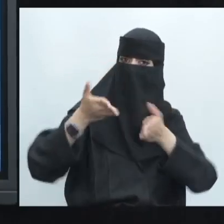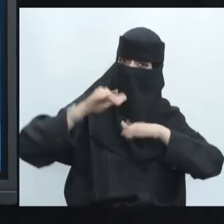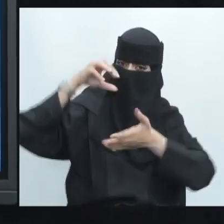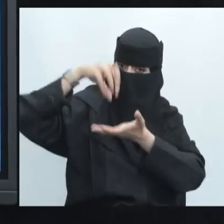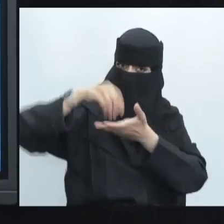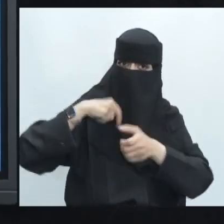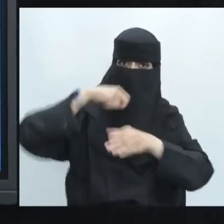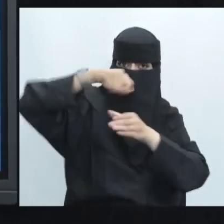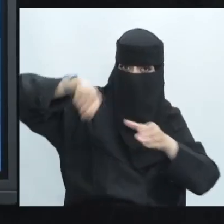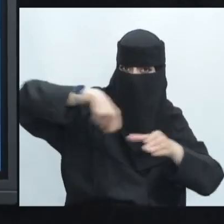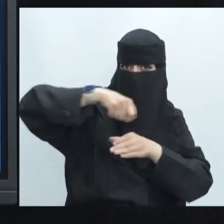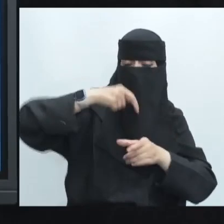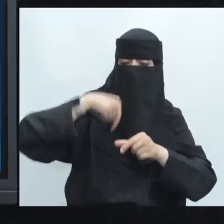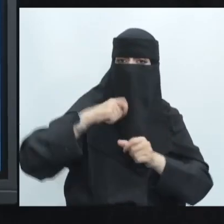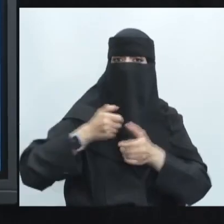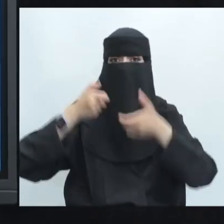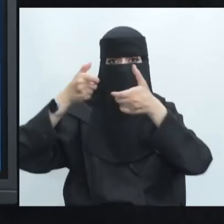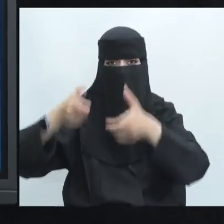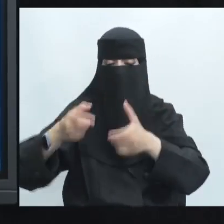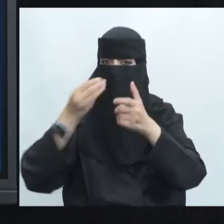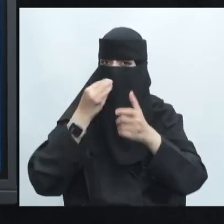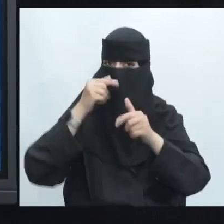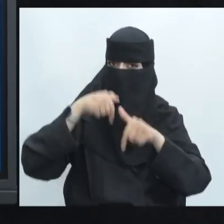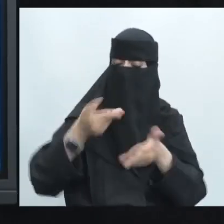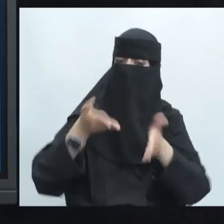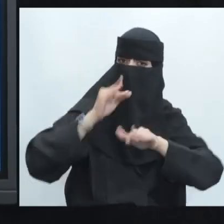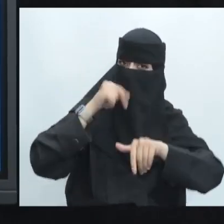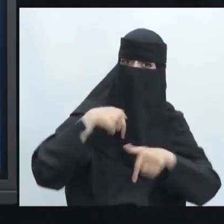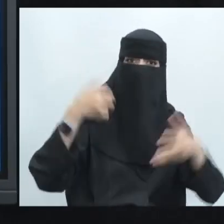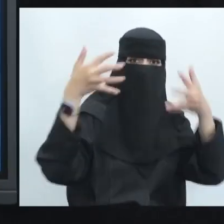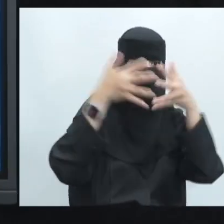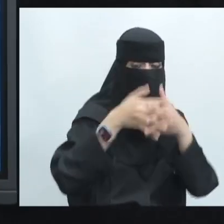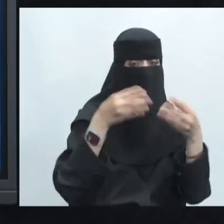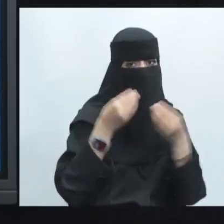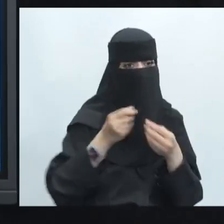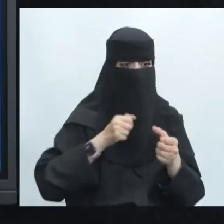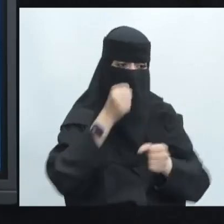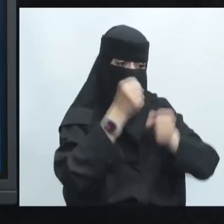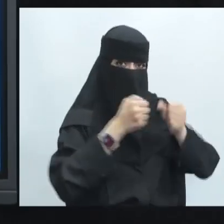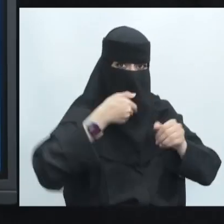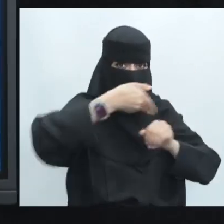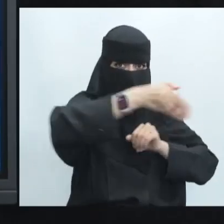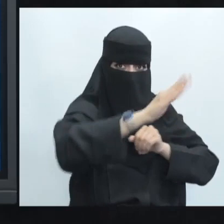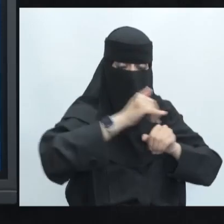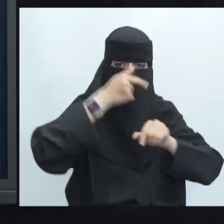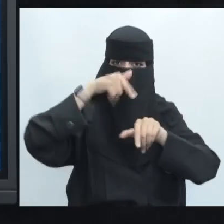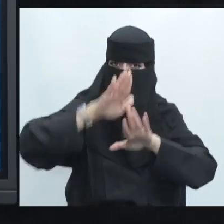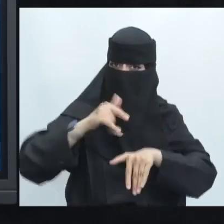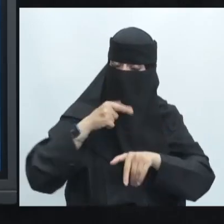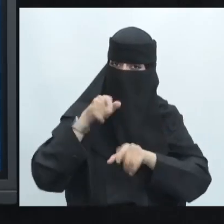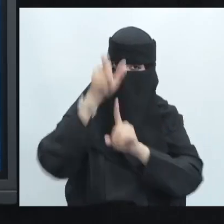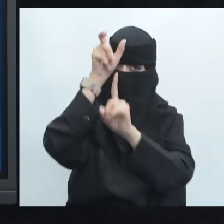مكان الطبخ او مكان تقديم الطعام والذي ايضا قد يكون له شراكه مع التوصيل اذا حينما اتى الى